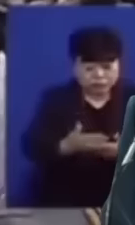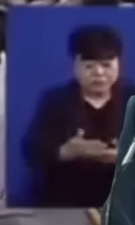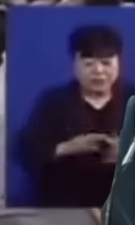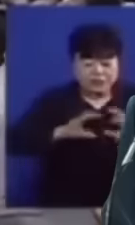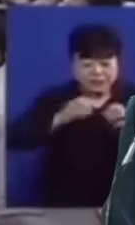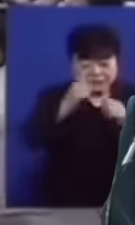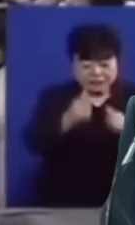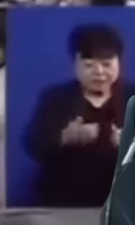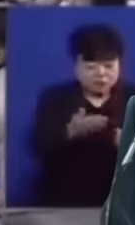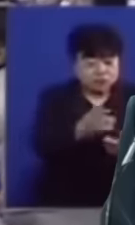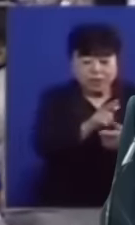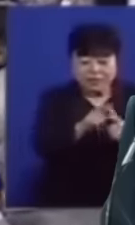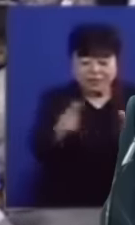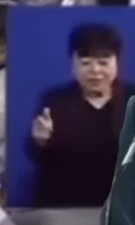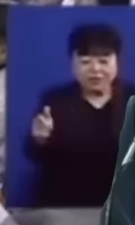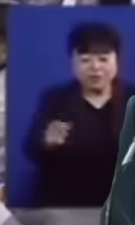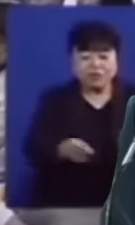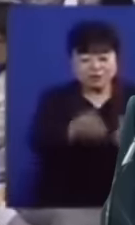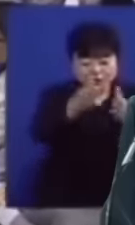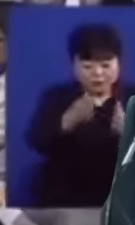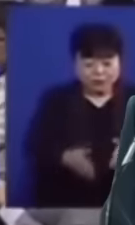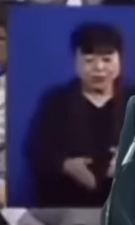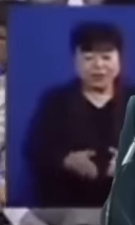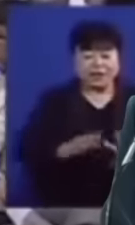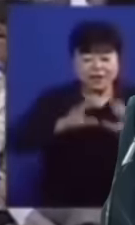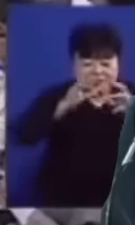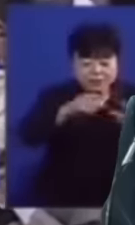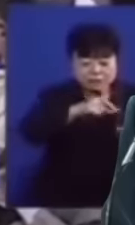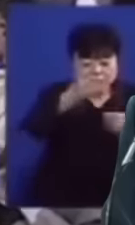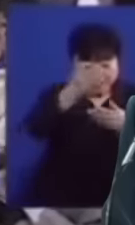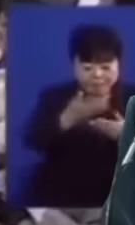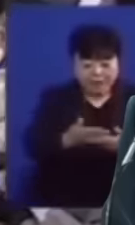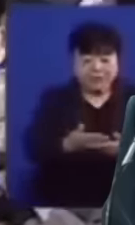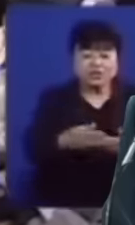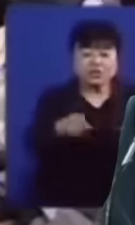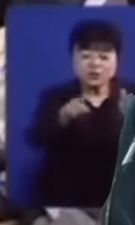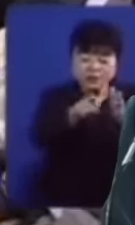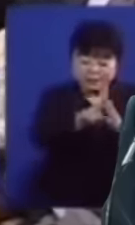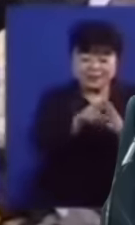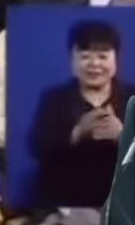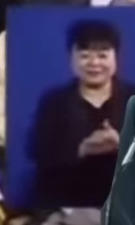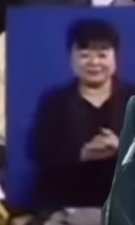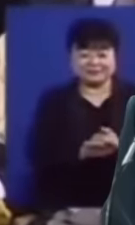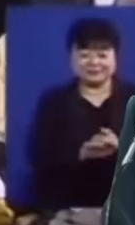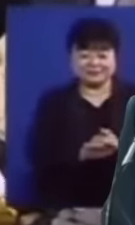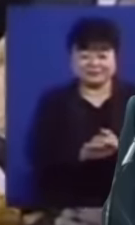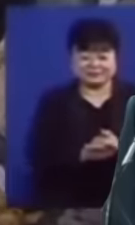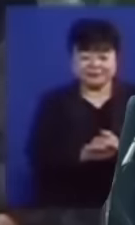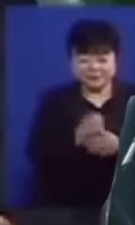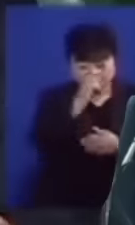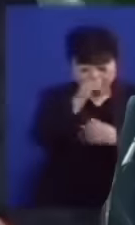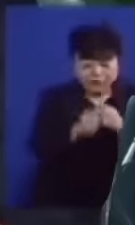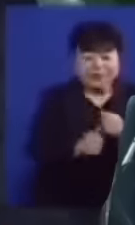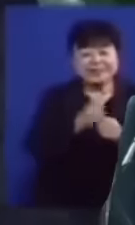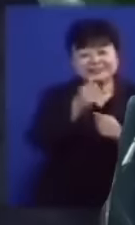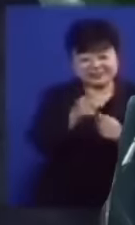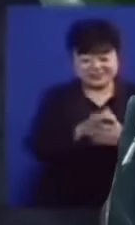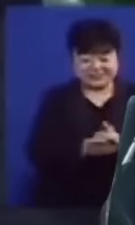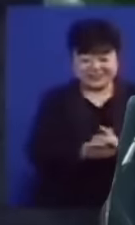세상을 심판하려 하심이 아니요 그로 말미암아 세상에 구원을 받게 하려 하십니다. 얼마나 좋은 하나님인